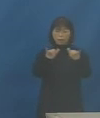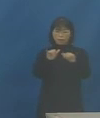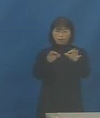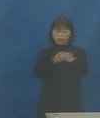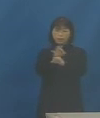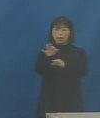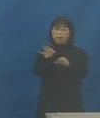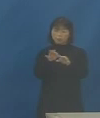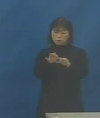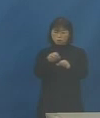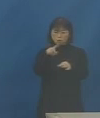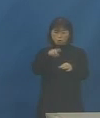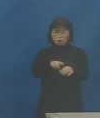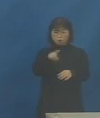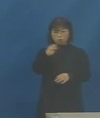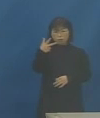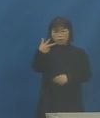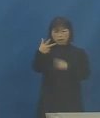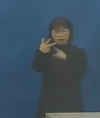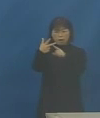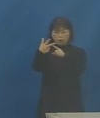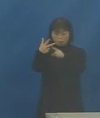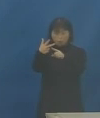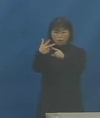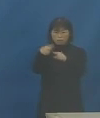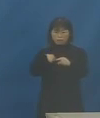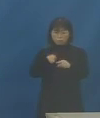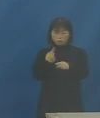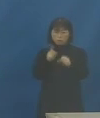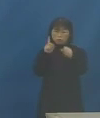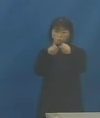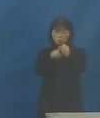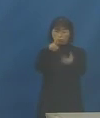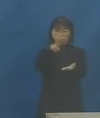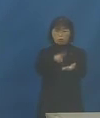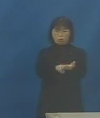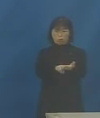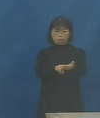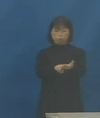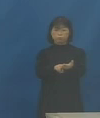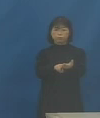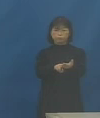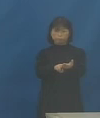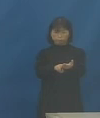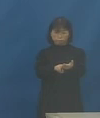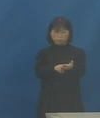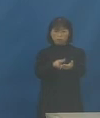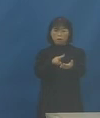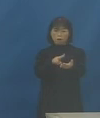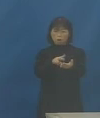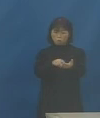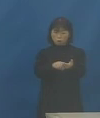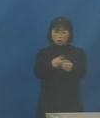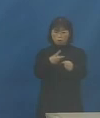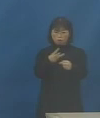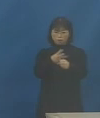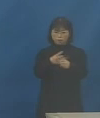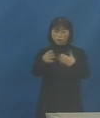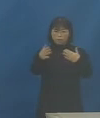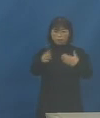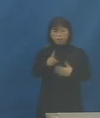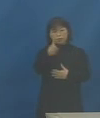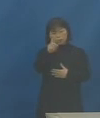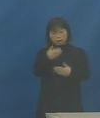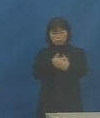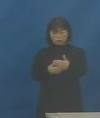ゴールがありますがそうに目標設定をして頂くということでこれをは3年1度更新をしながらこの